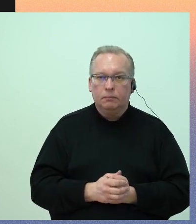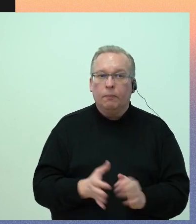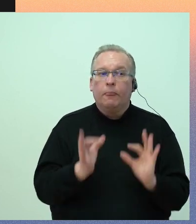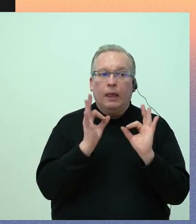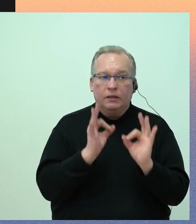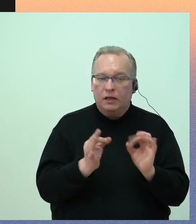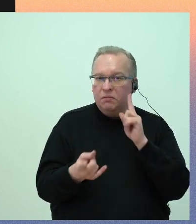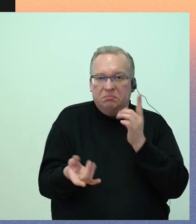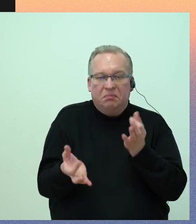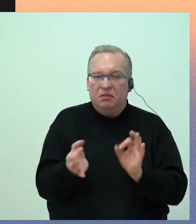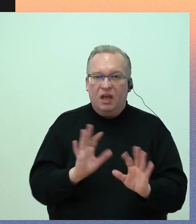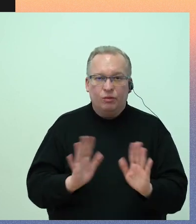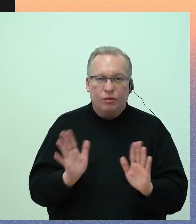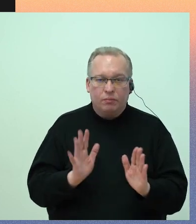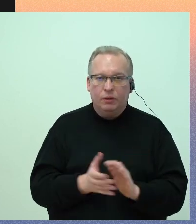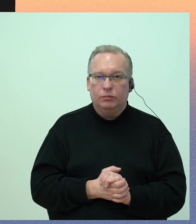Tikrai nenormalu,